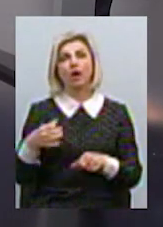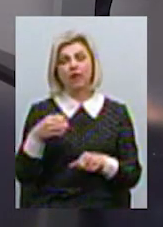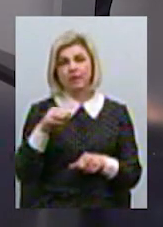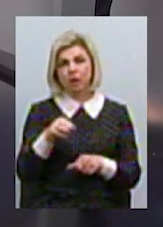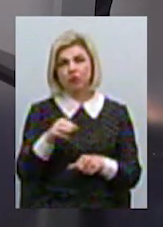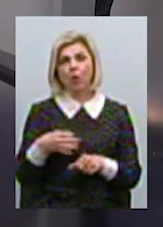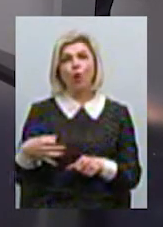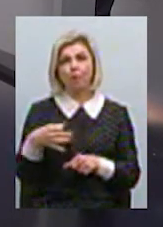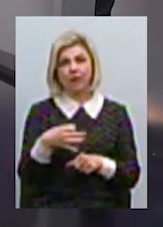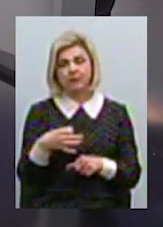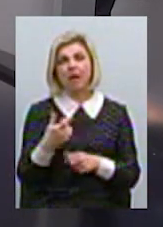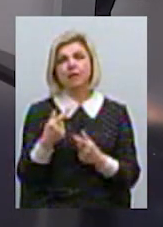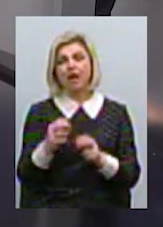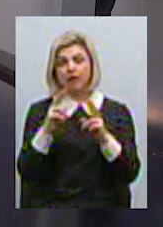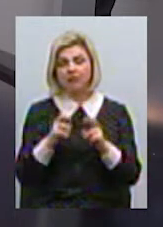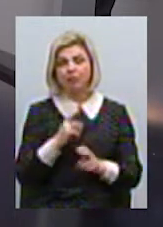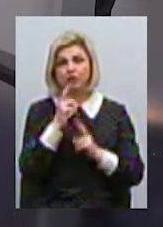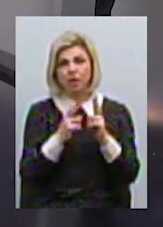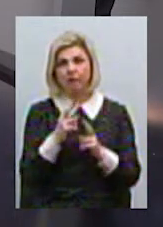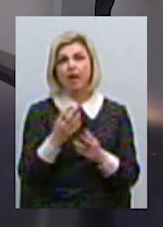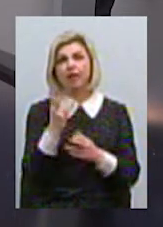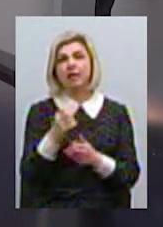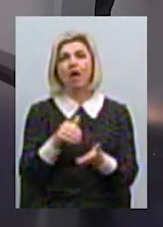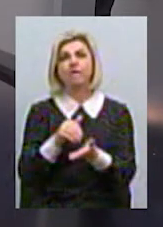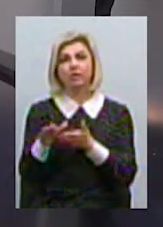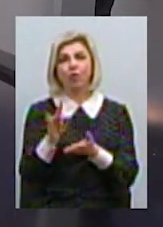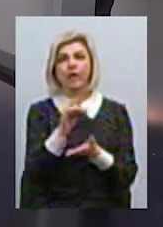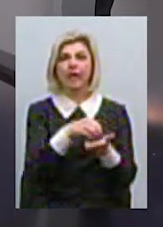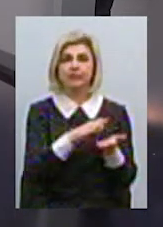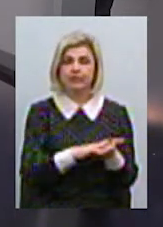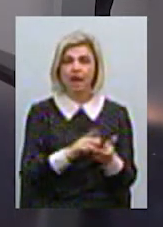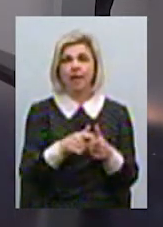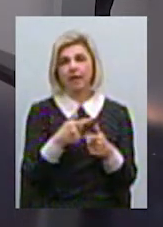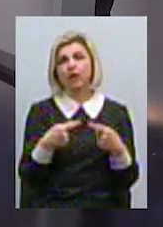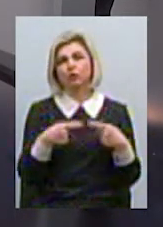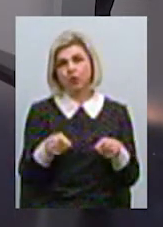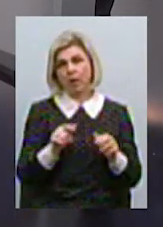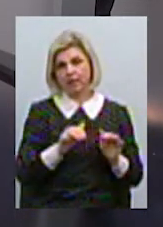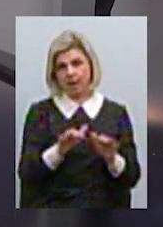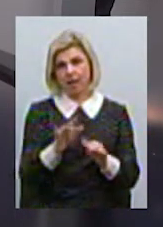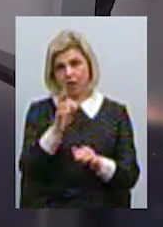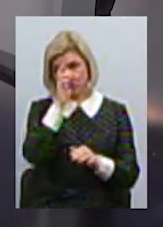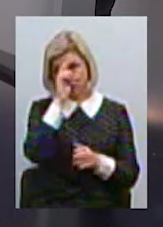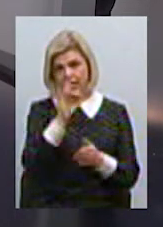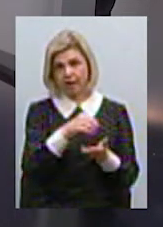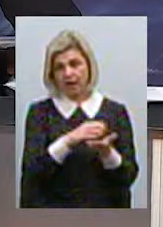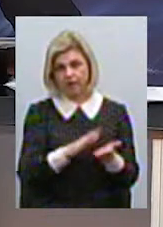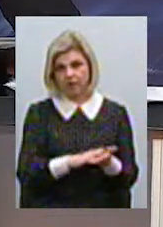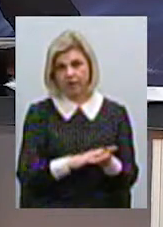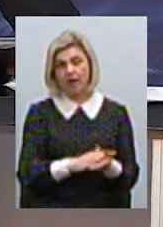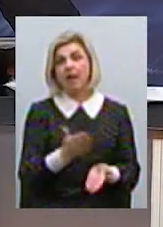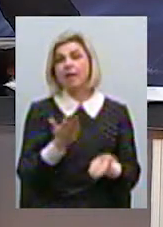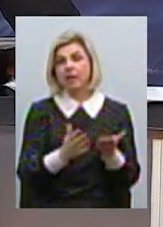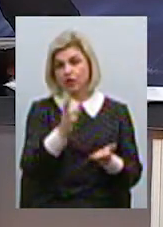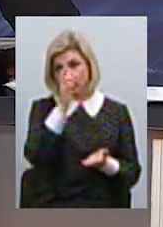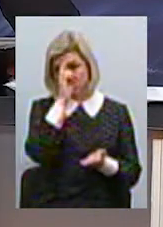управлінні юстиції, яка розглядає скарги на відмову в реєстрації або на інші дії державних реєстраторів. Тобто, фактично, якщо державний реєстратор